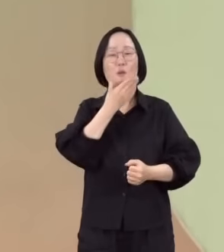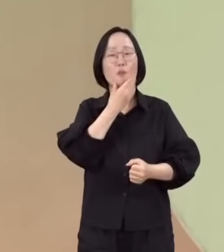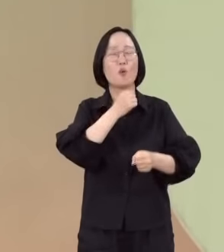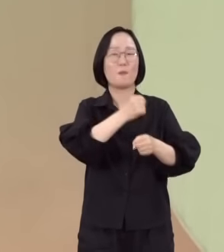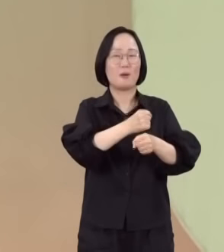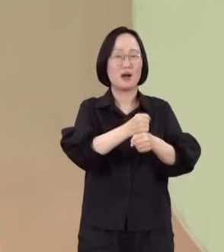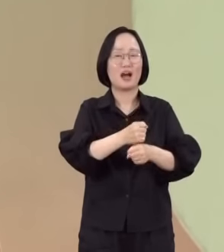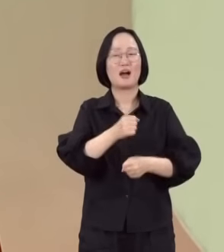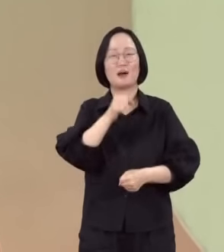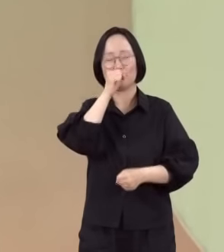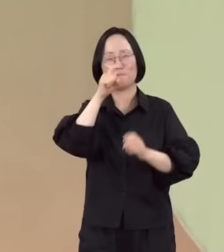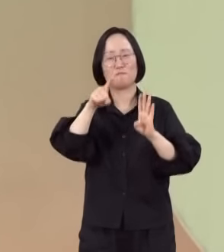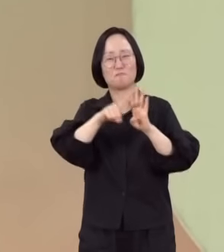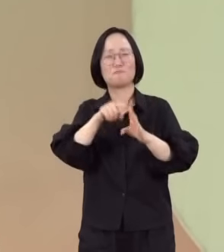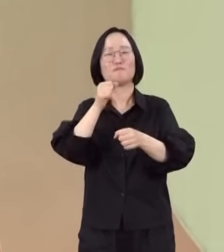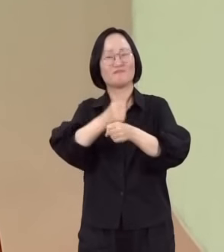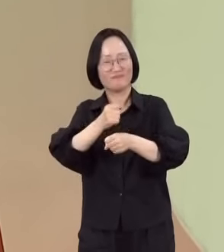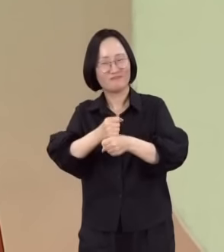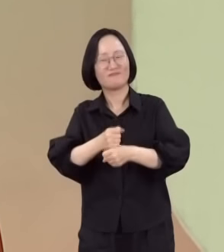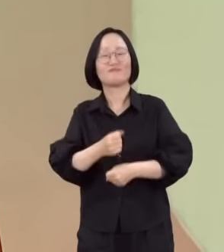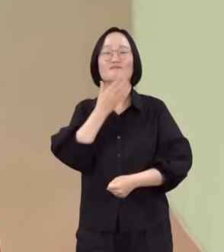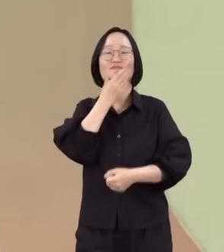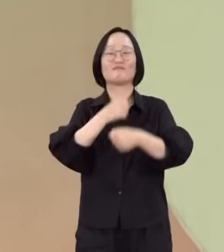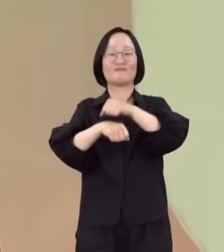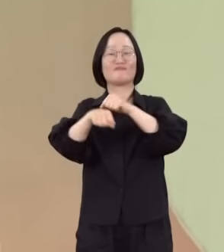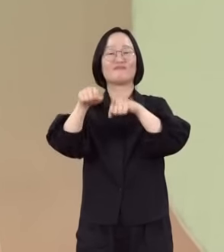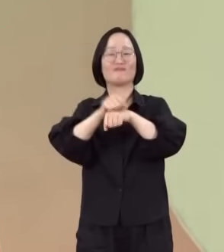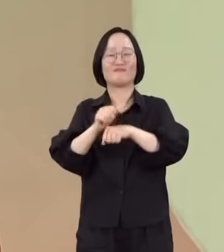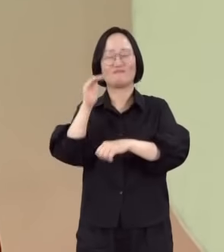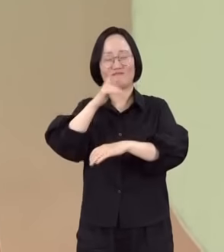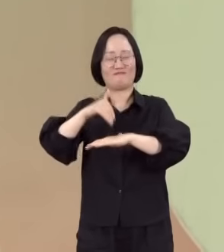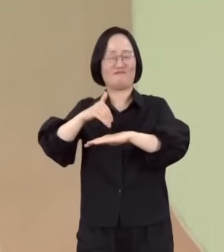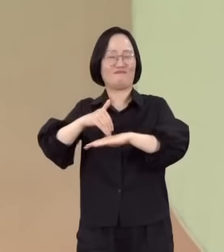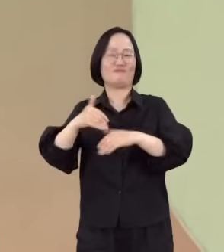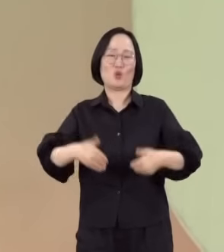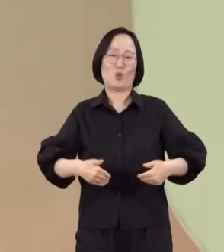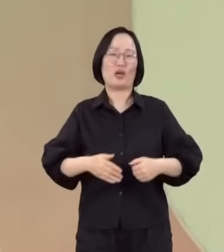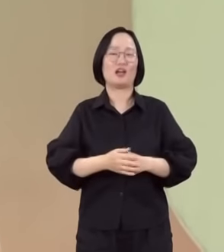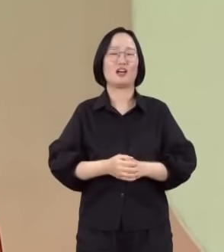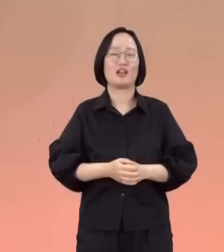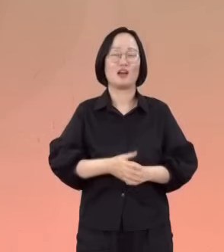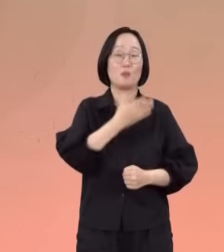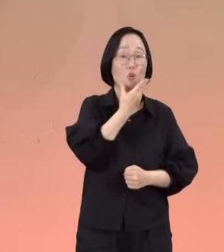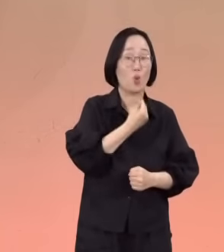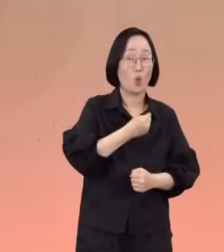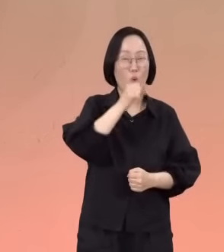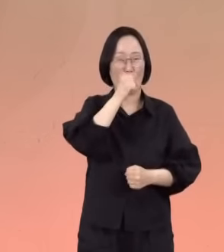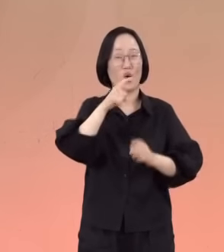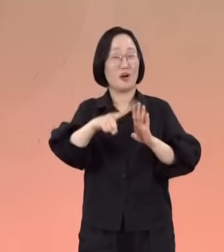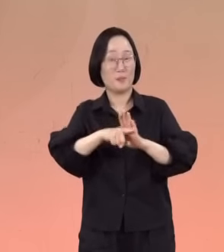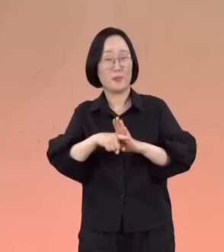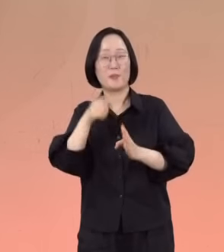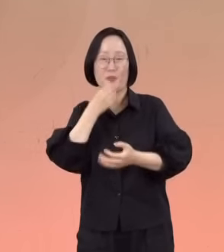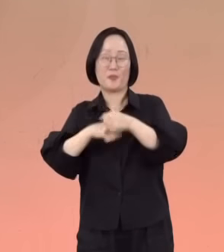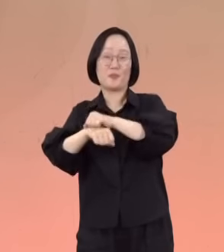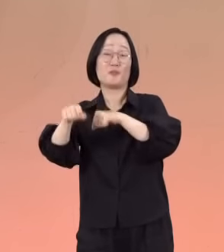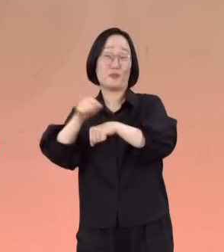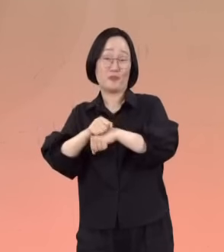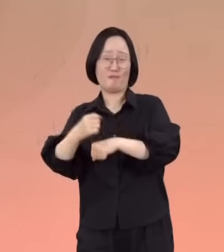지으십시오 선업을 지으십시오 공덕을 닦으십시오 복과